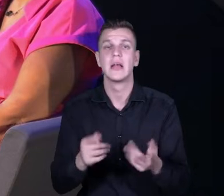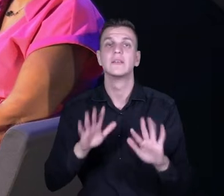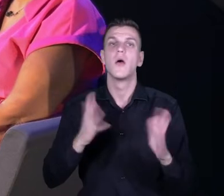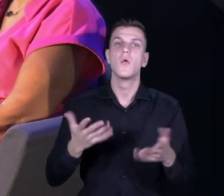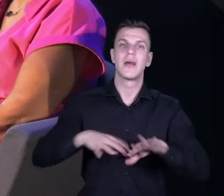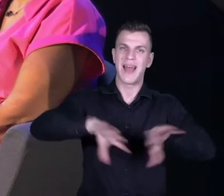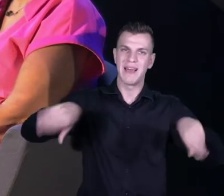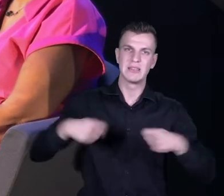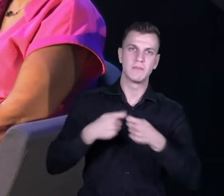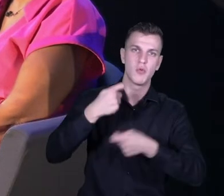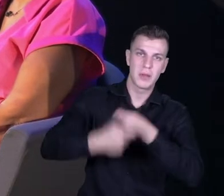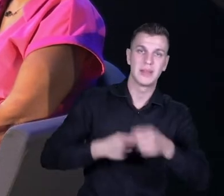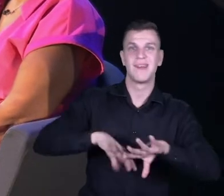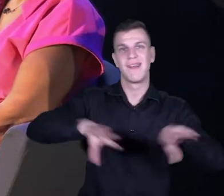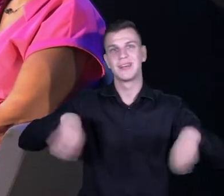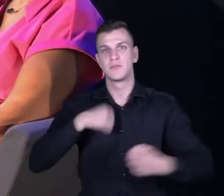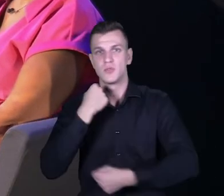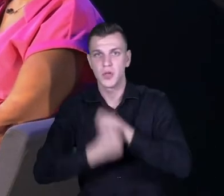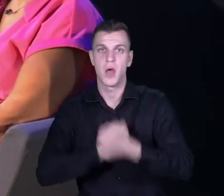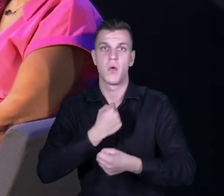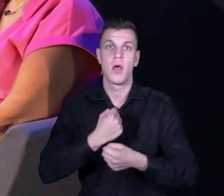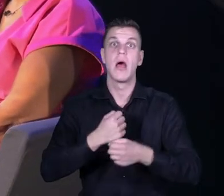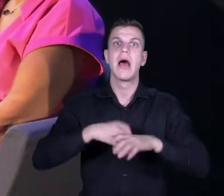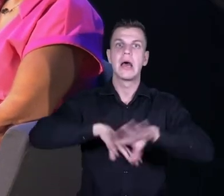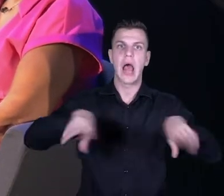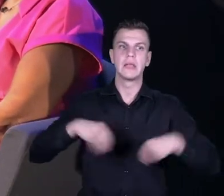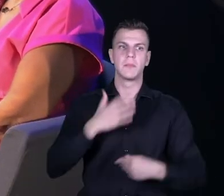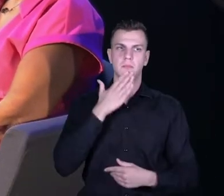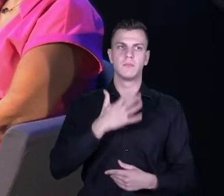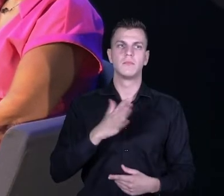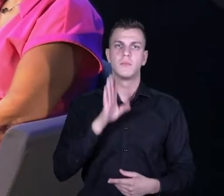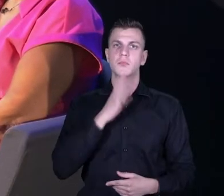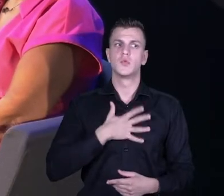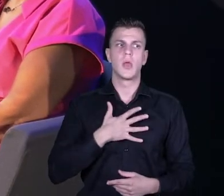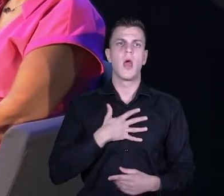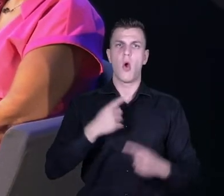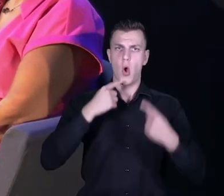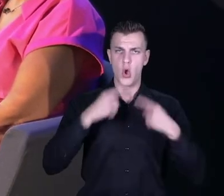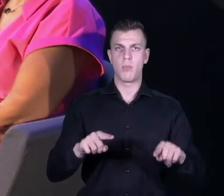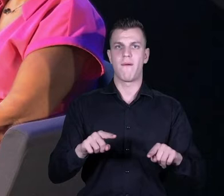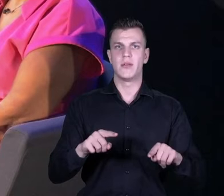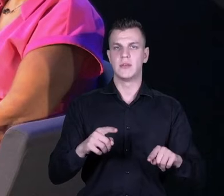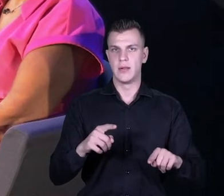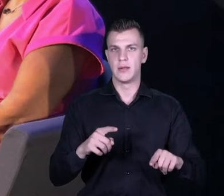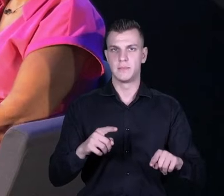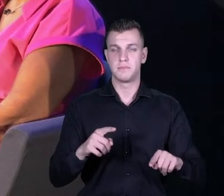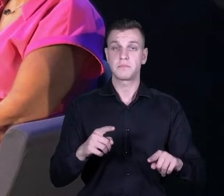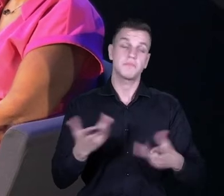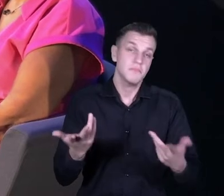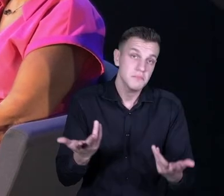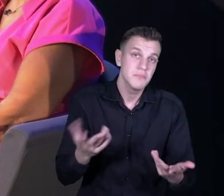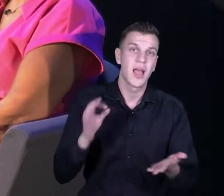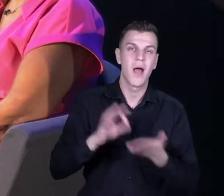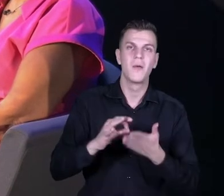współbyciem, współpracą, współdziałaniem, odpowiedzialnością. I tutaj taki przykład może z mojego